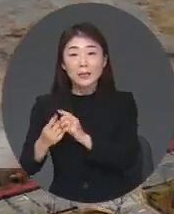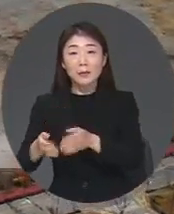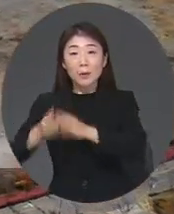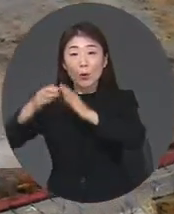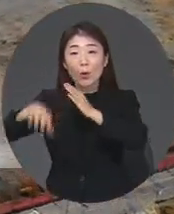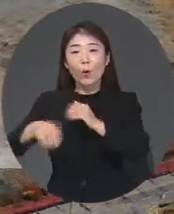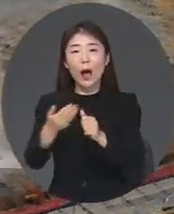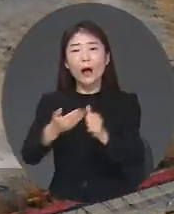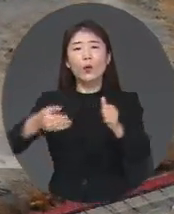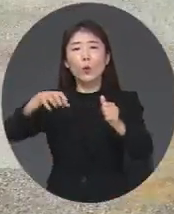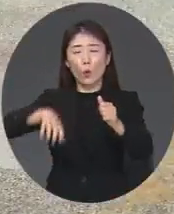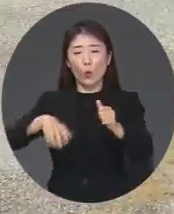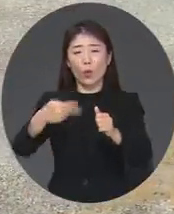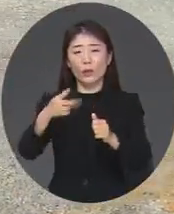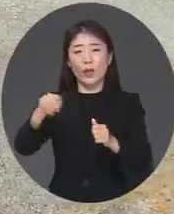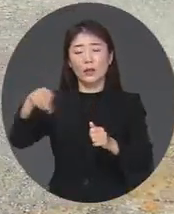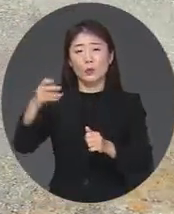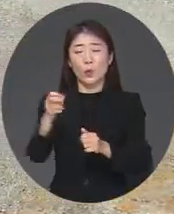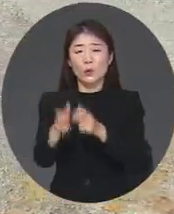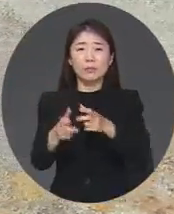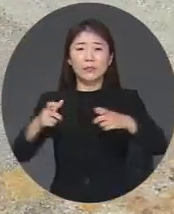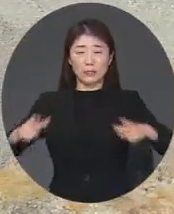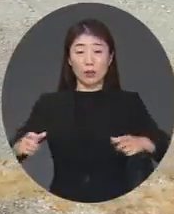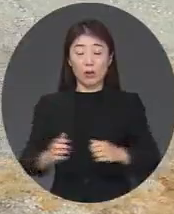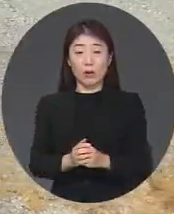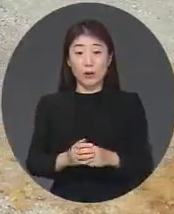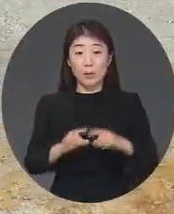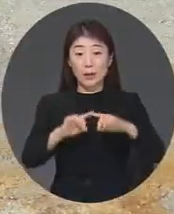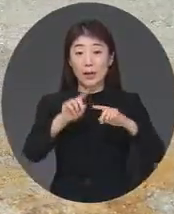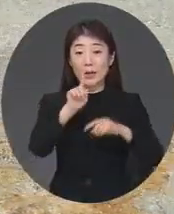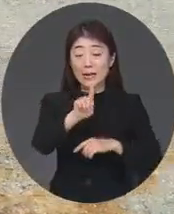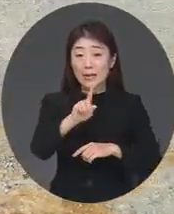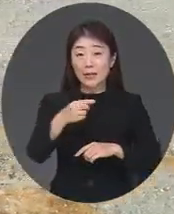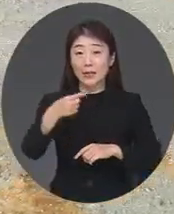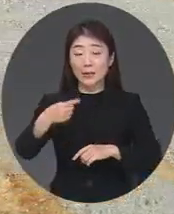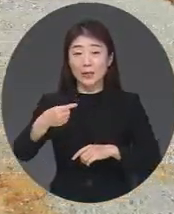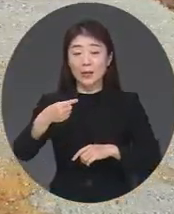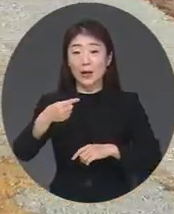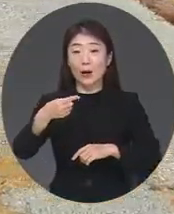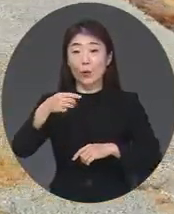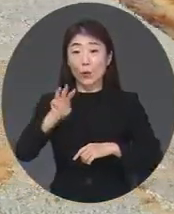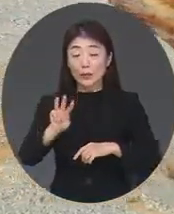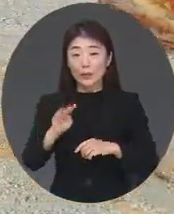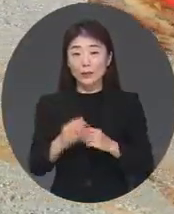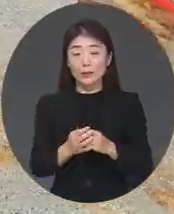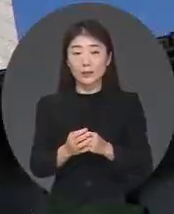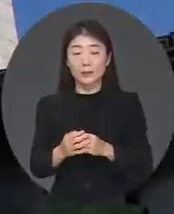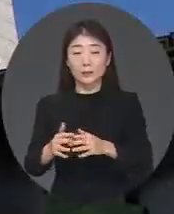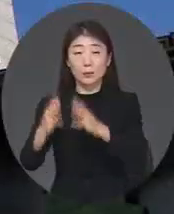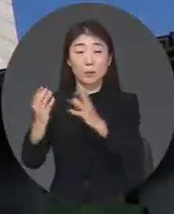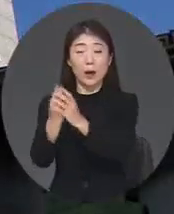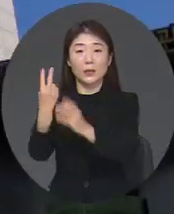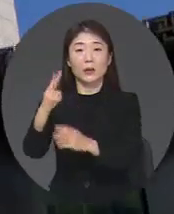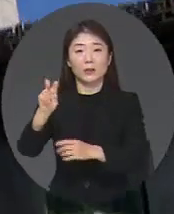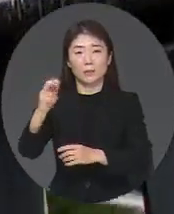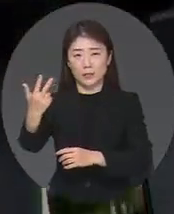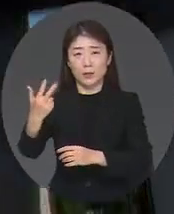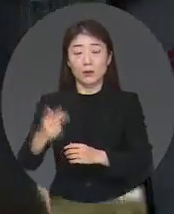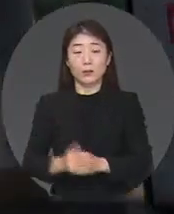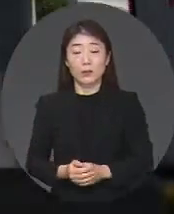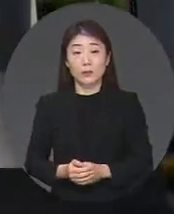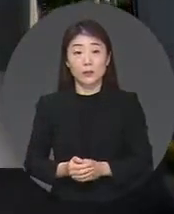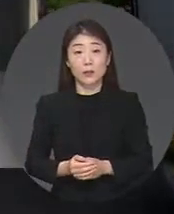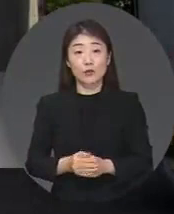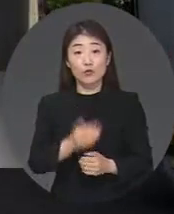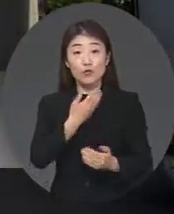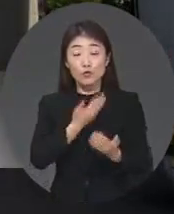대송산업단지로 가닥이 잡혔습니다. 발전 용량은 1기가와트, 준공 예정은 2027년입니다. 관건은 하동군의